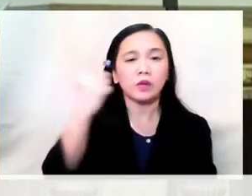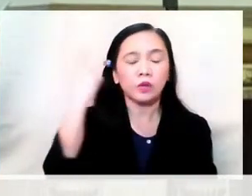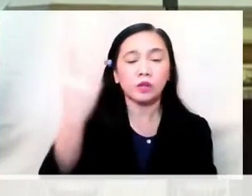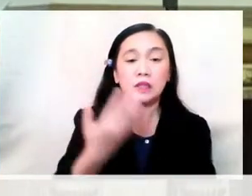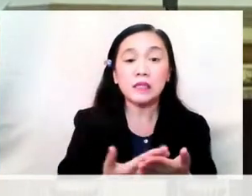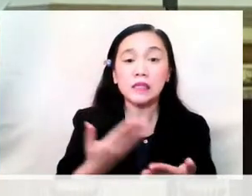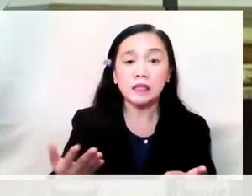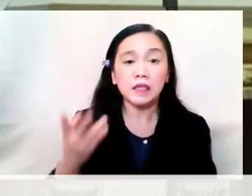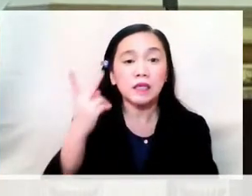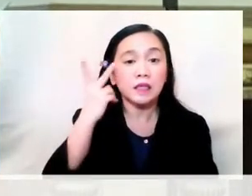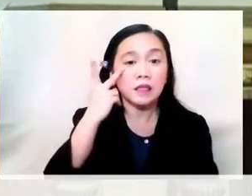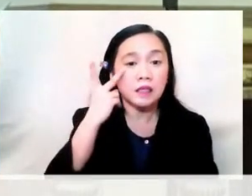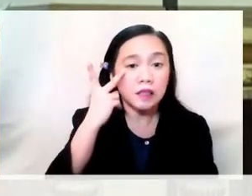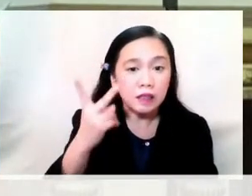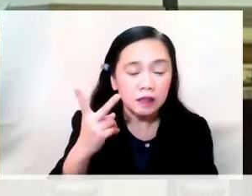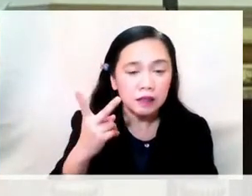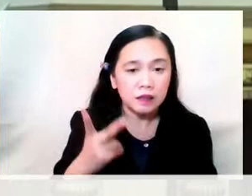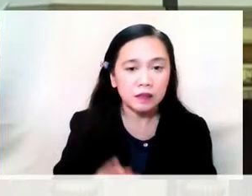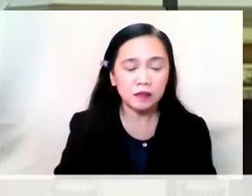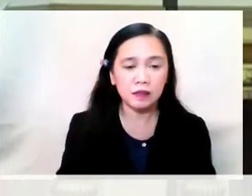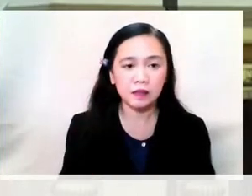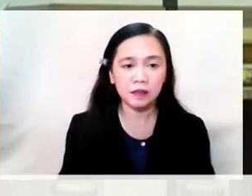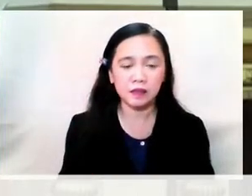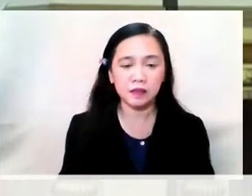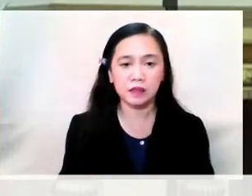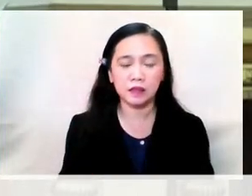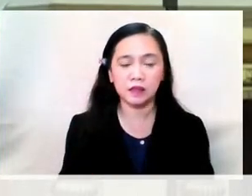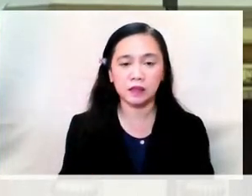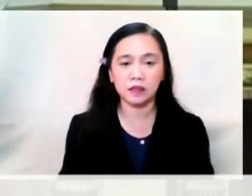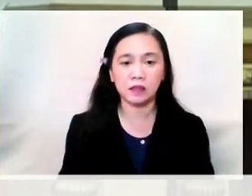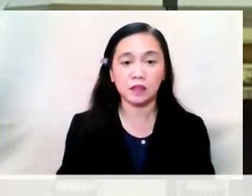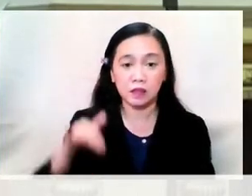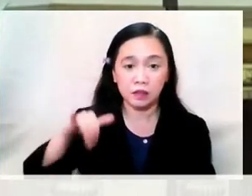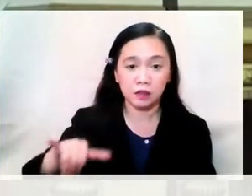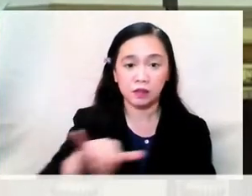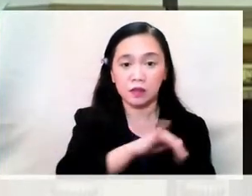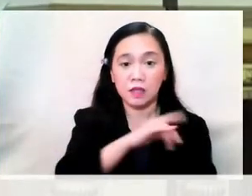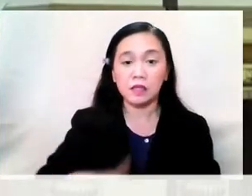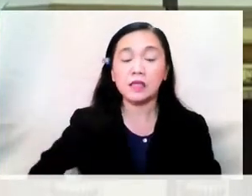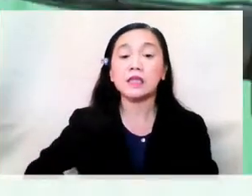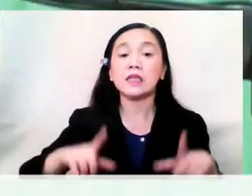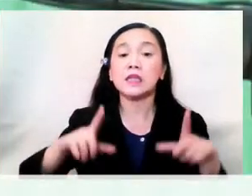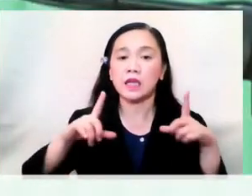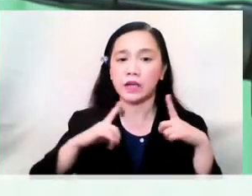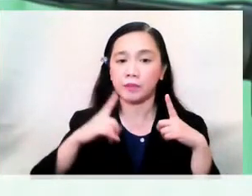natin. Ika nga, we live by faith and not by sight.